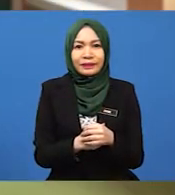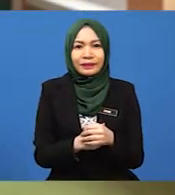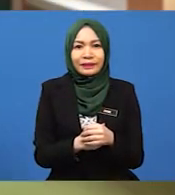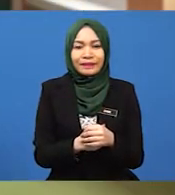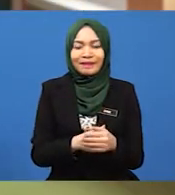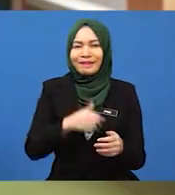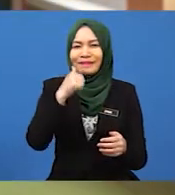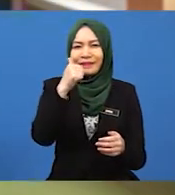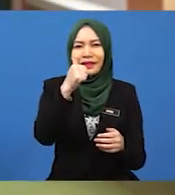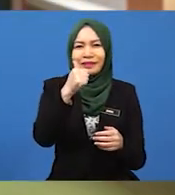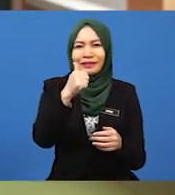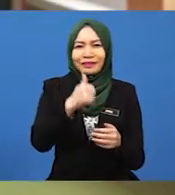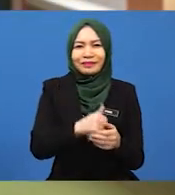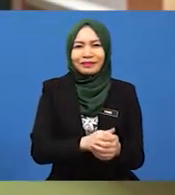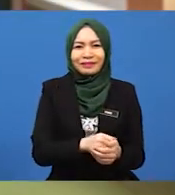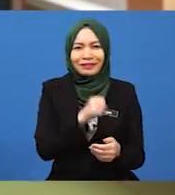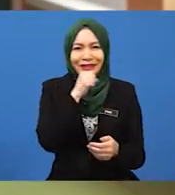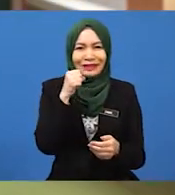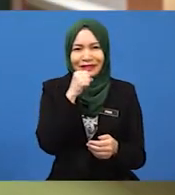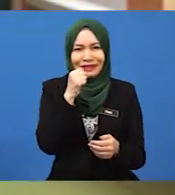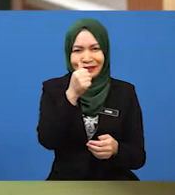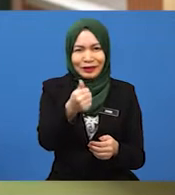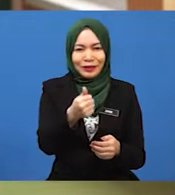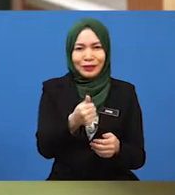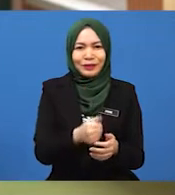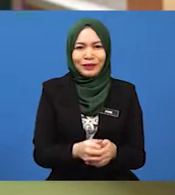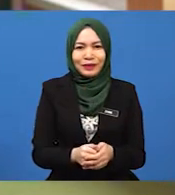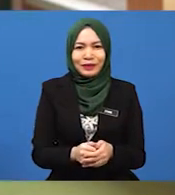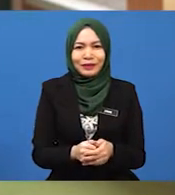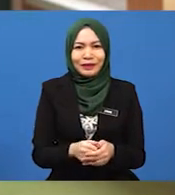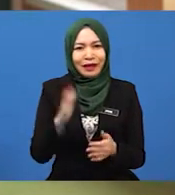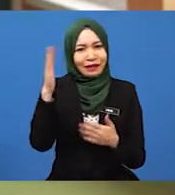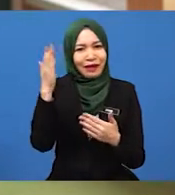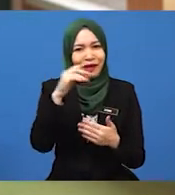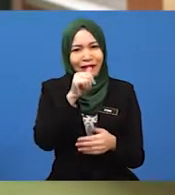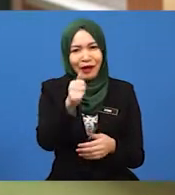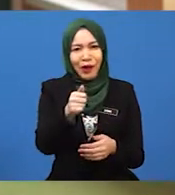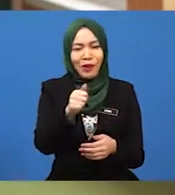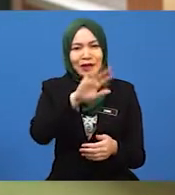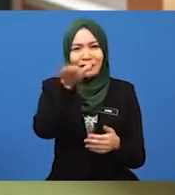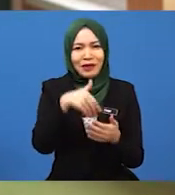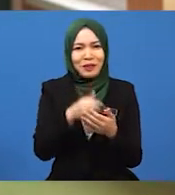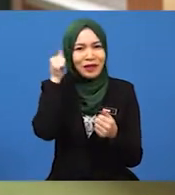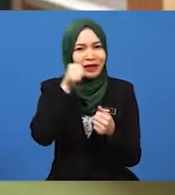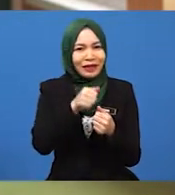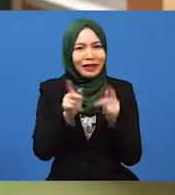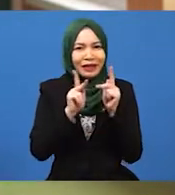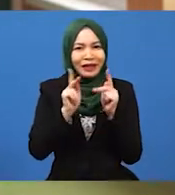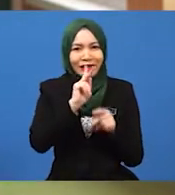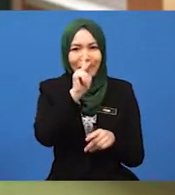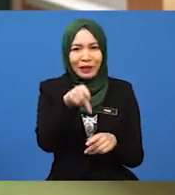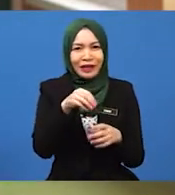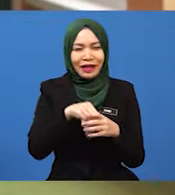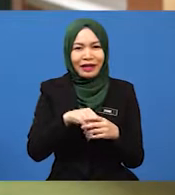Terbaik nyanyian kamu. Harap kamu ingat kata perintah yang digunakan dalam lagu itu